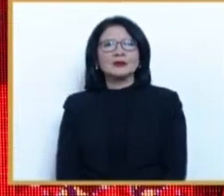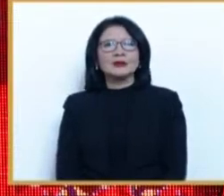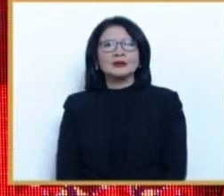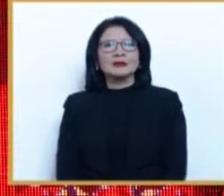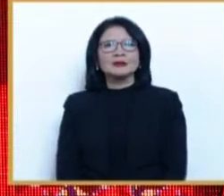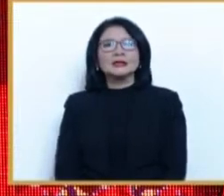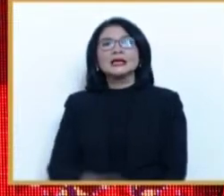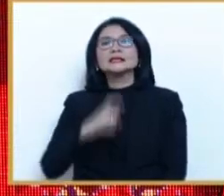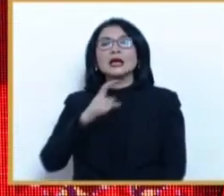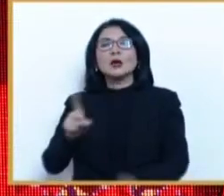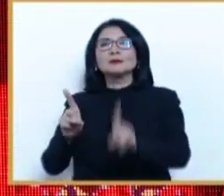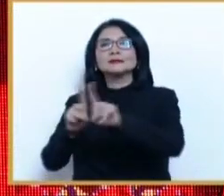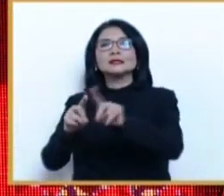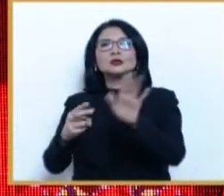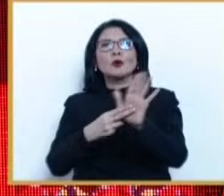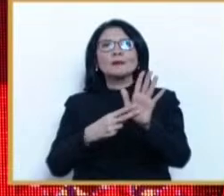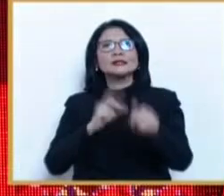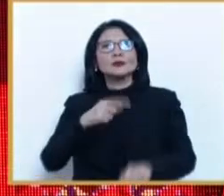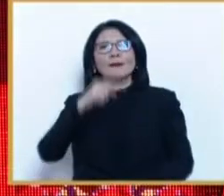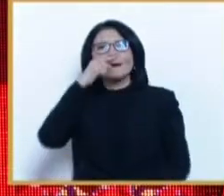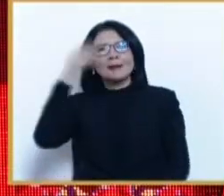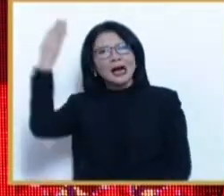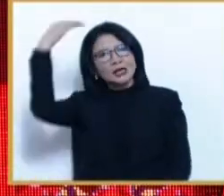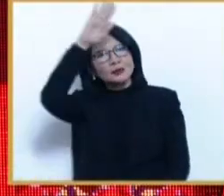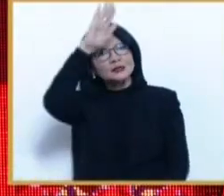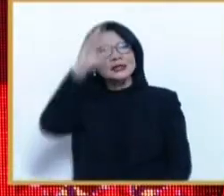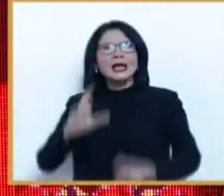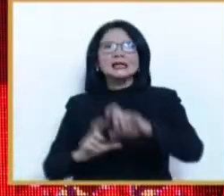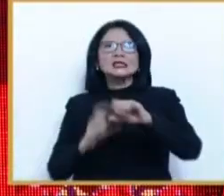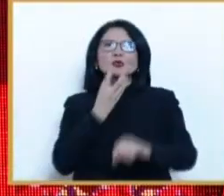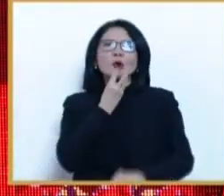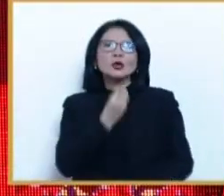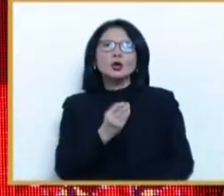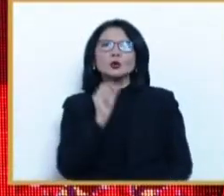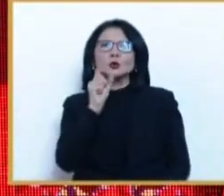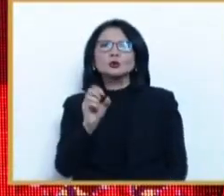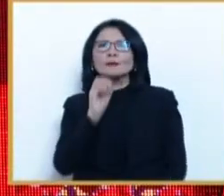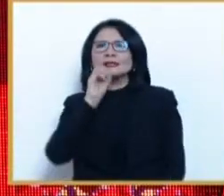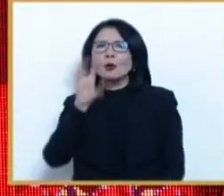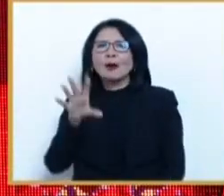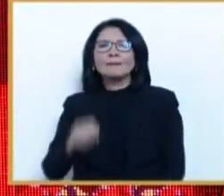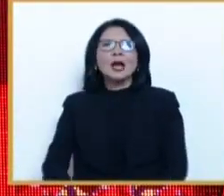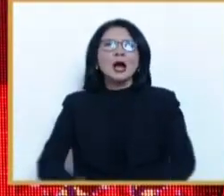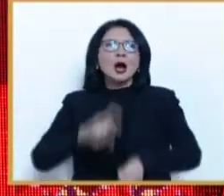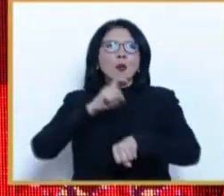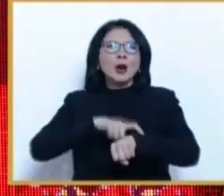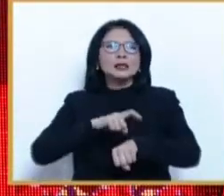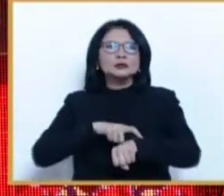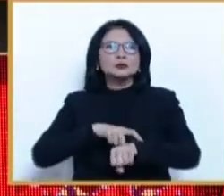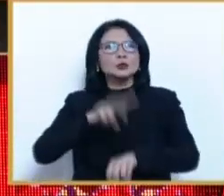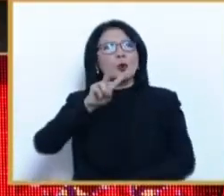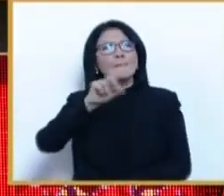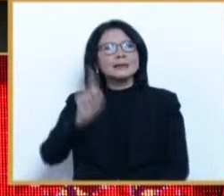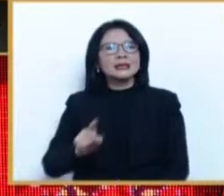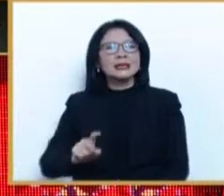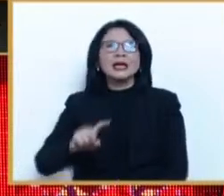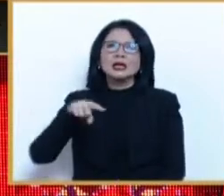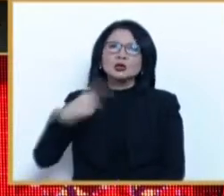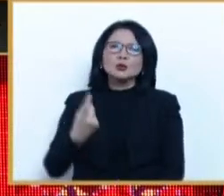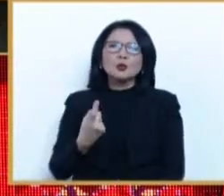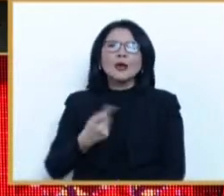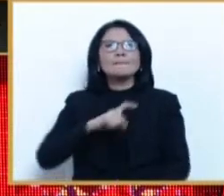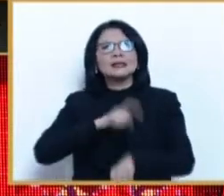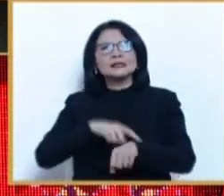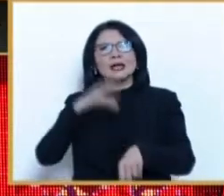calon nomor urut S Bapak Ridwan Kamil atau bapak suswono untuk menjawab waktunya 2 menit dimulai